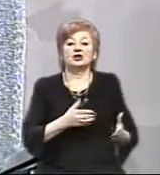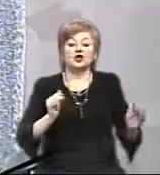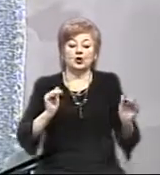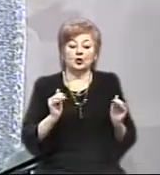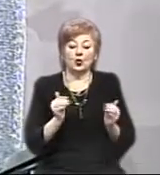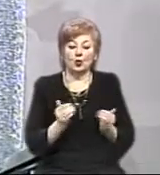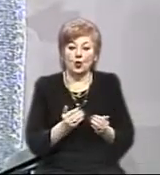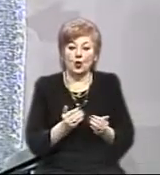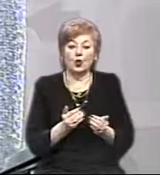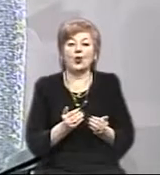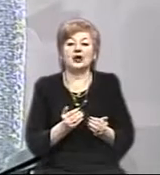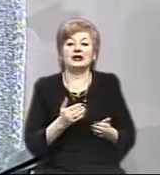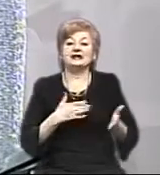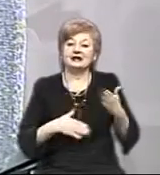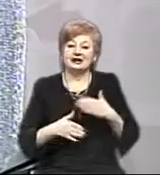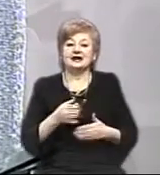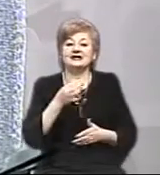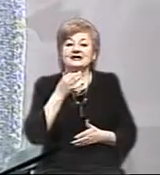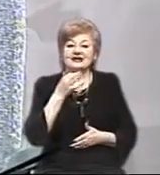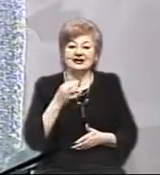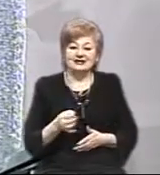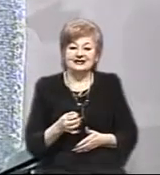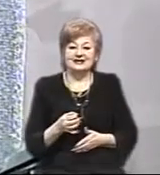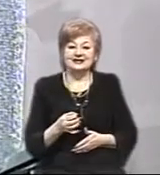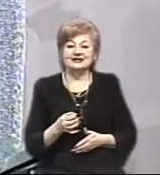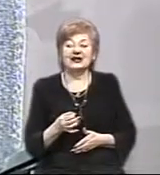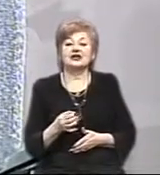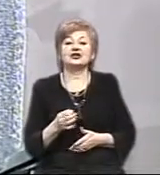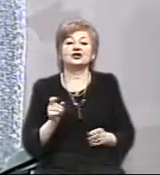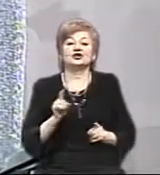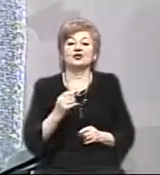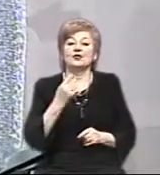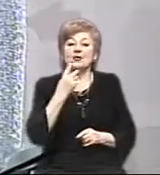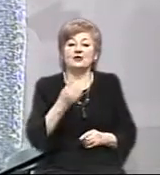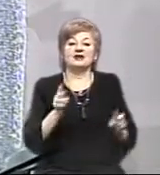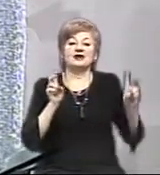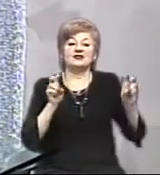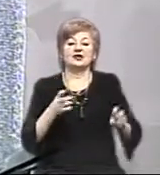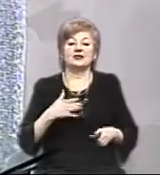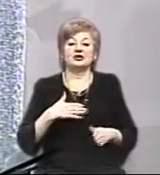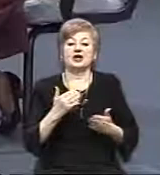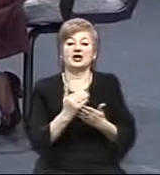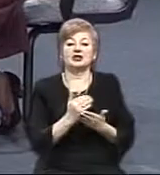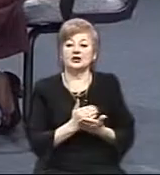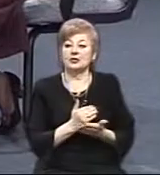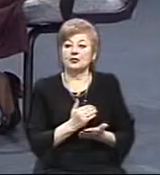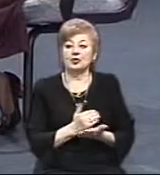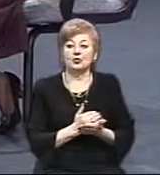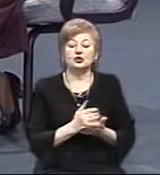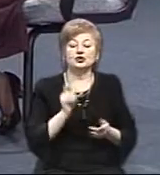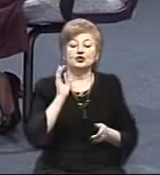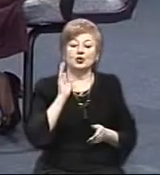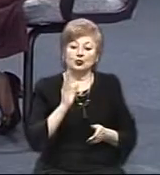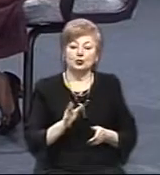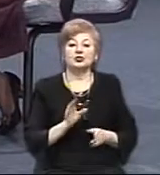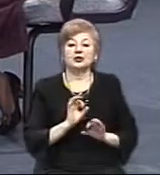одну радість, якої не бувало, а вийшло вже серйозно і, власне, певно, зазирнули в тему нашої сьогоднішньої програми, але спосіб, який ми будемо її